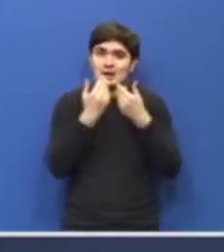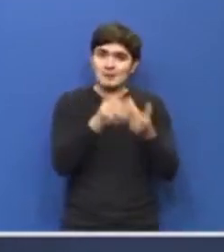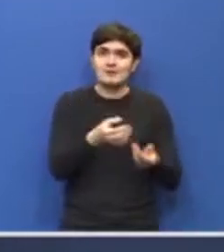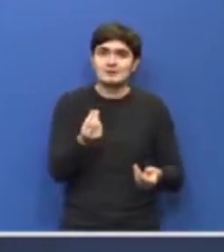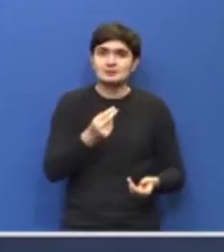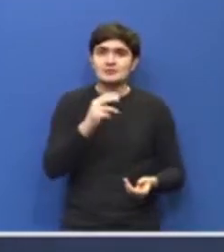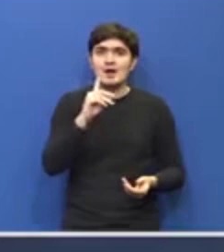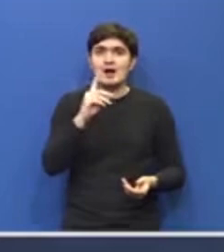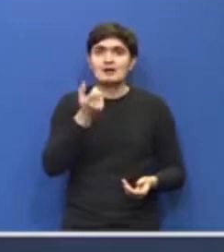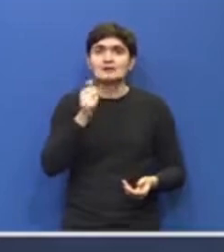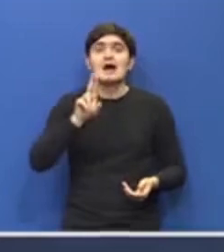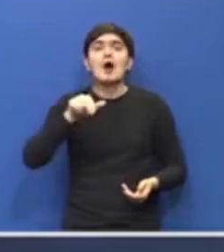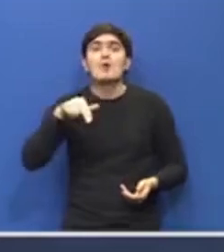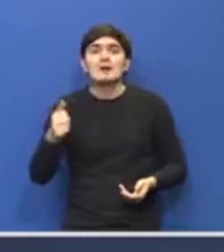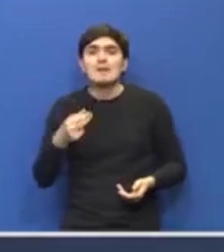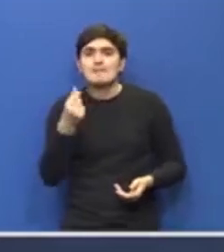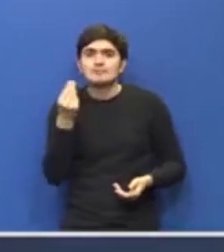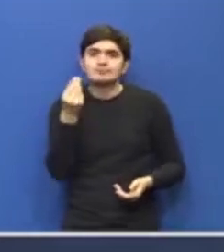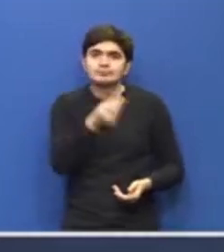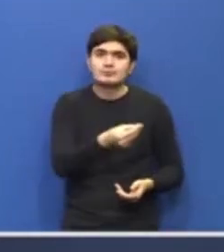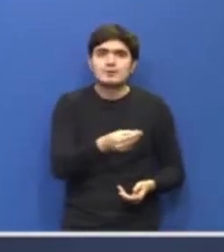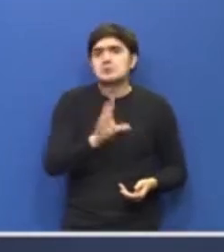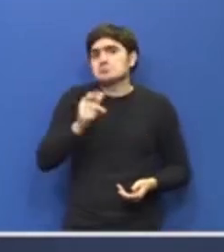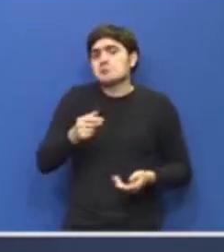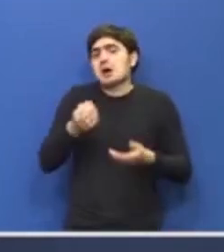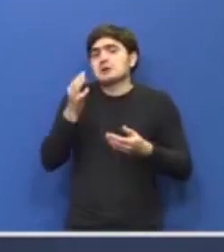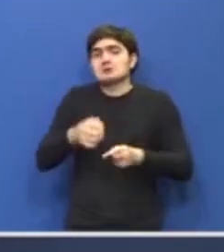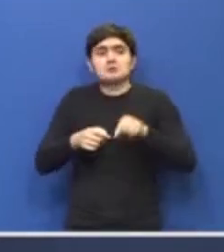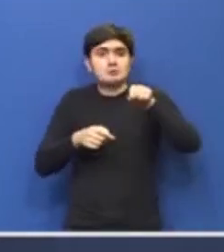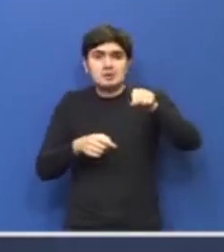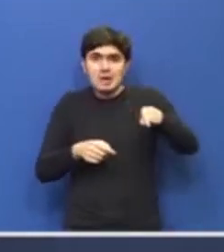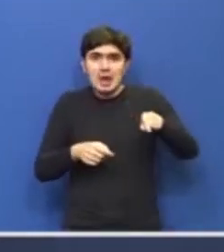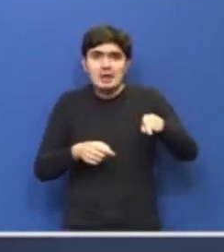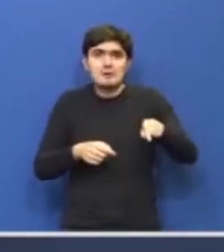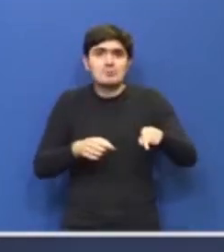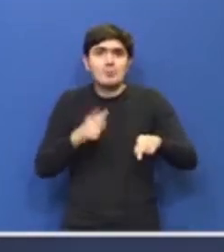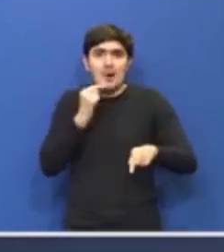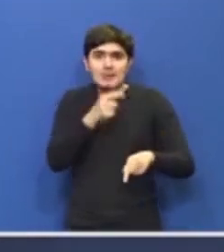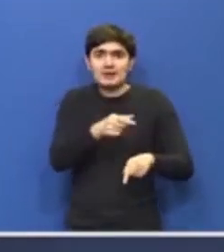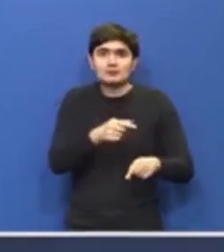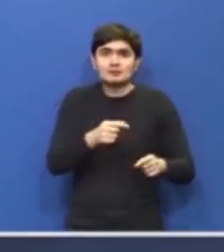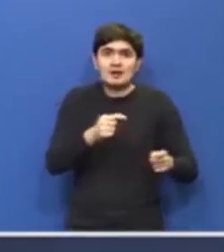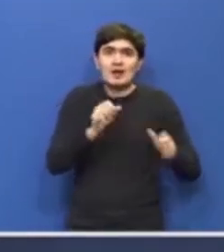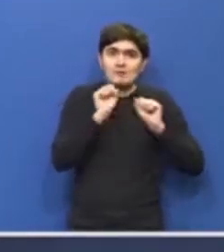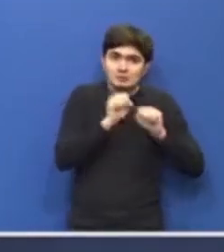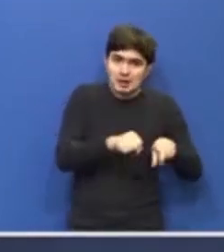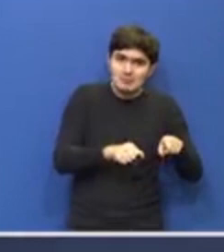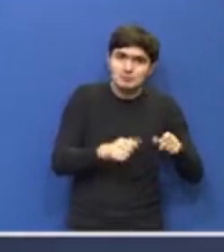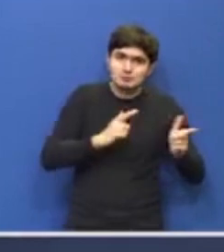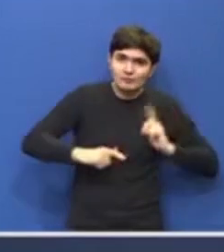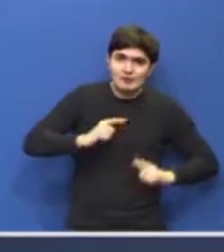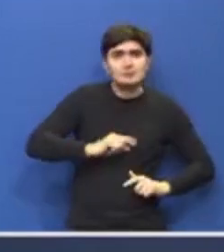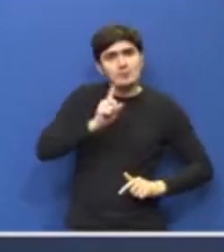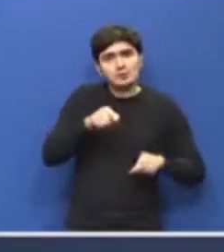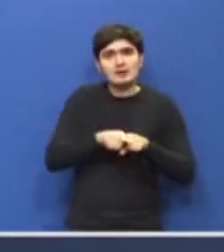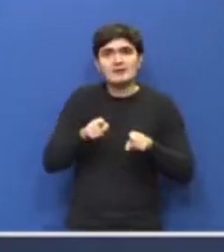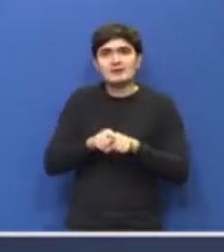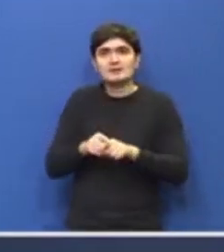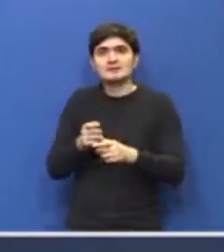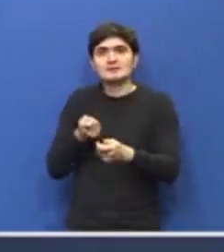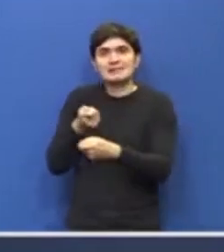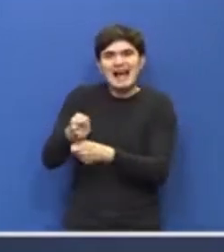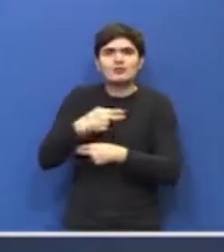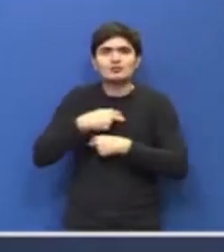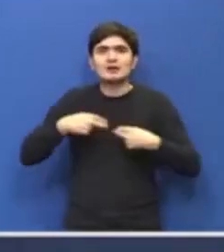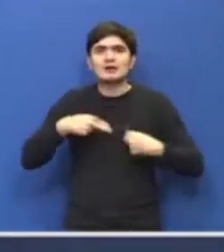în... Da, sigur, dumnealor, cred că se pot îndrepta împotriva firmei sindicatului, împotriva Sindomet